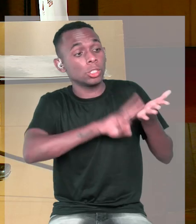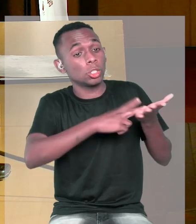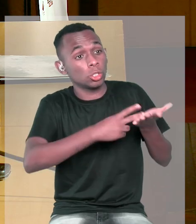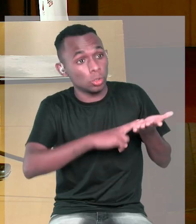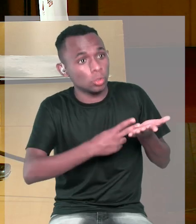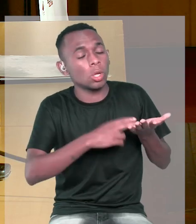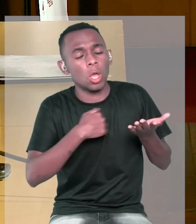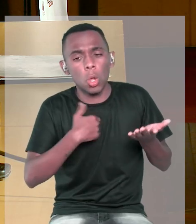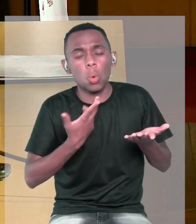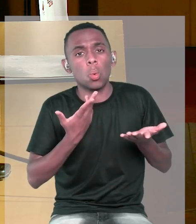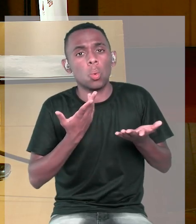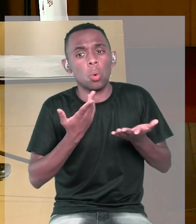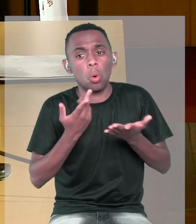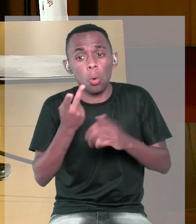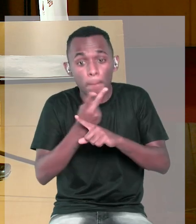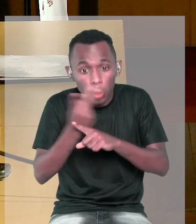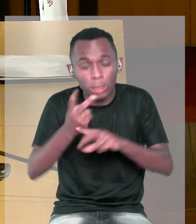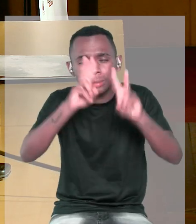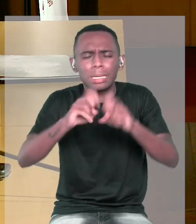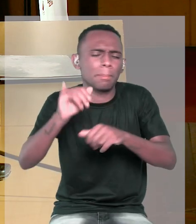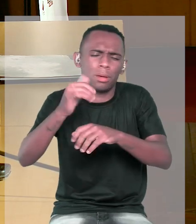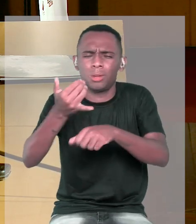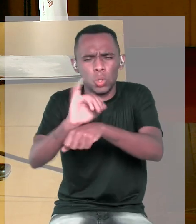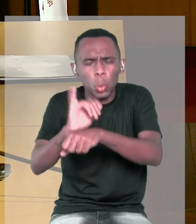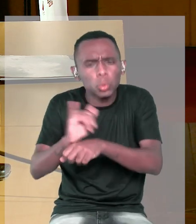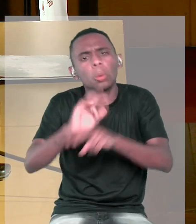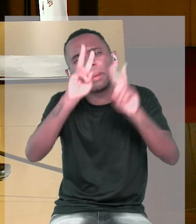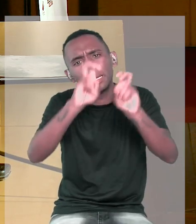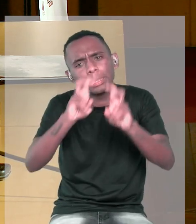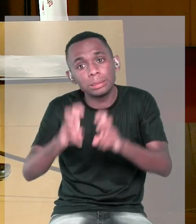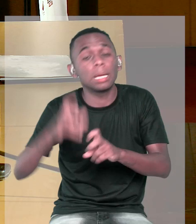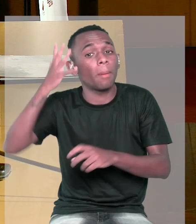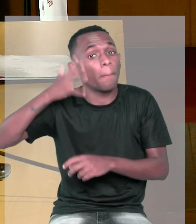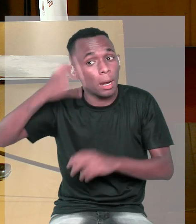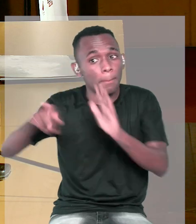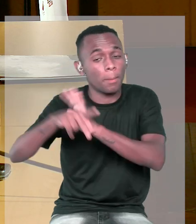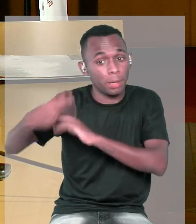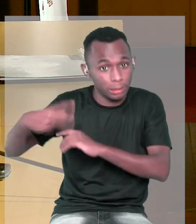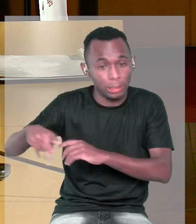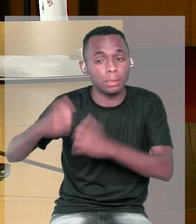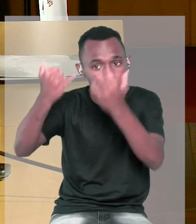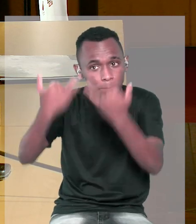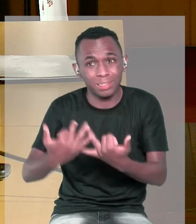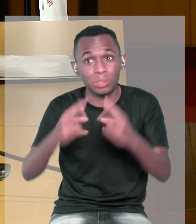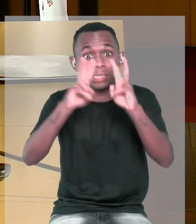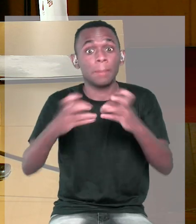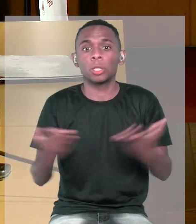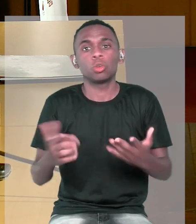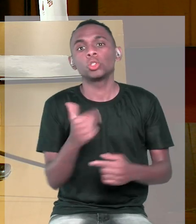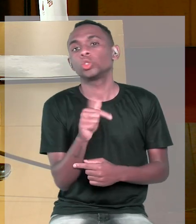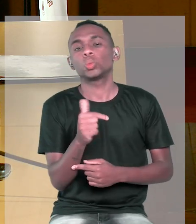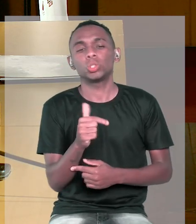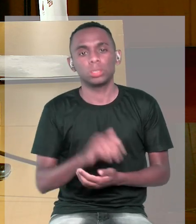que eu tinha procurado sobre o tema no YouTube, sobre os temas que tem as palestras dele falando, e esse tema de hoje não tinha